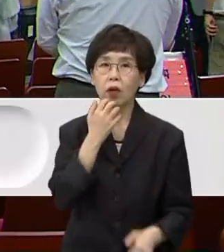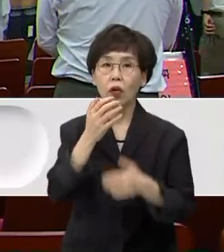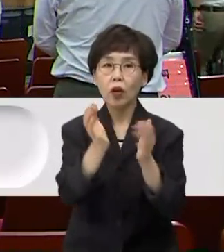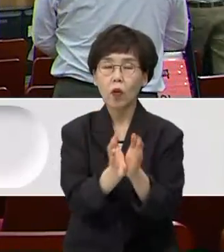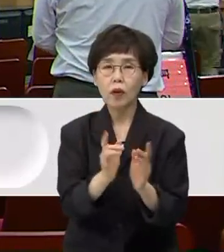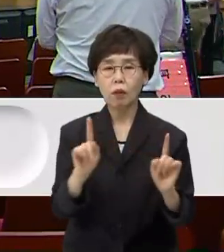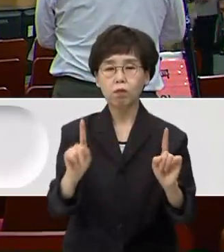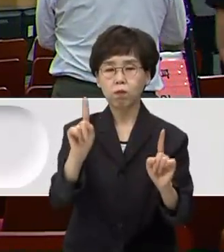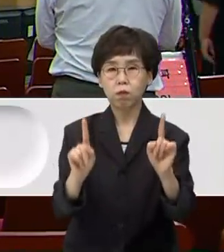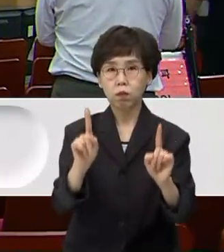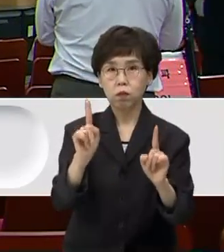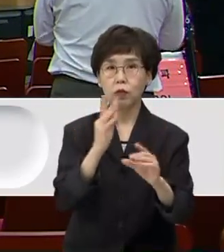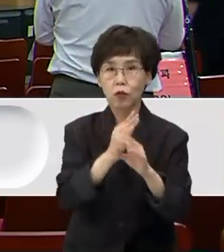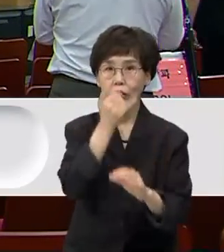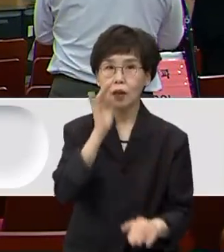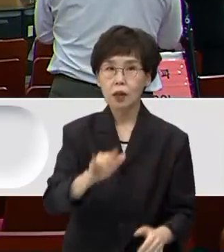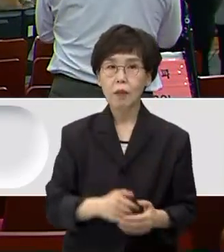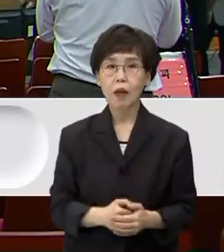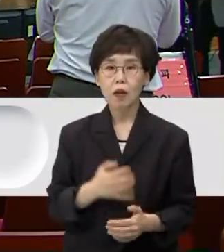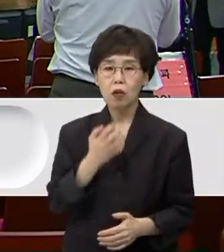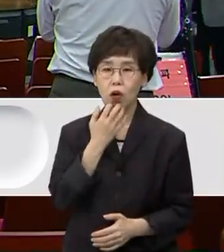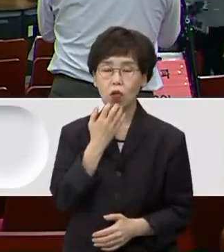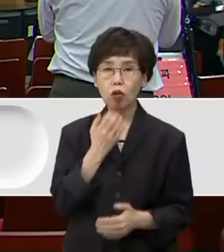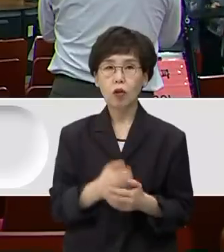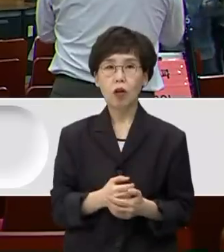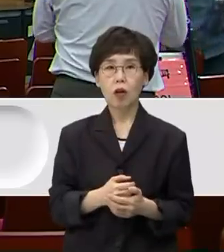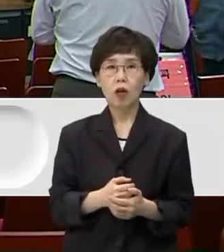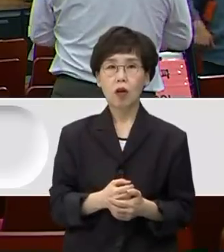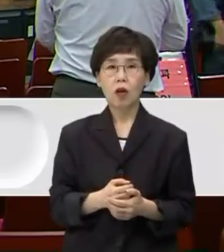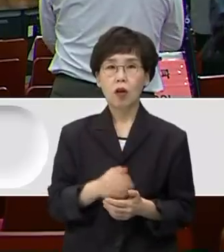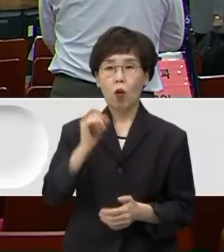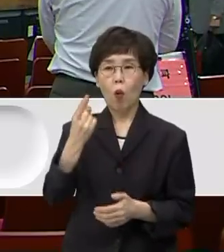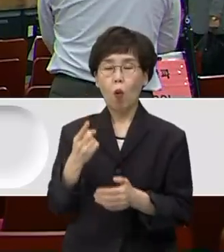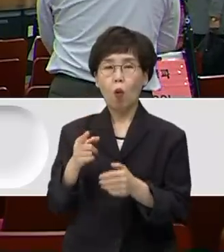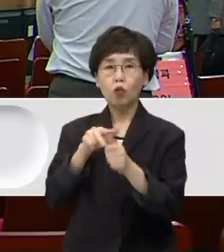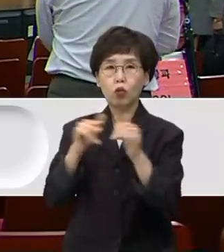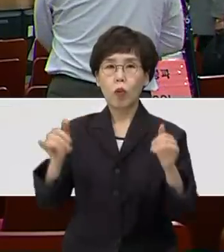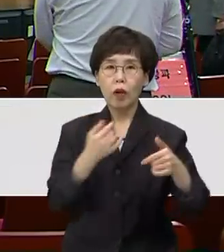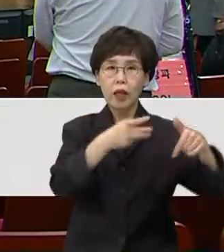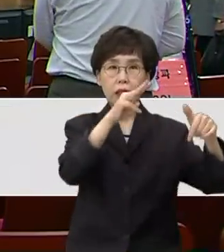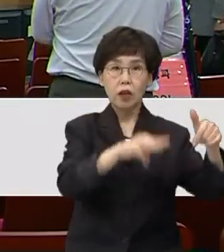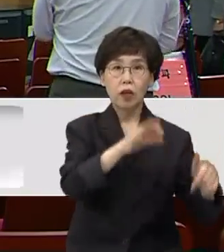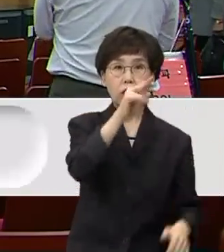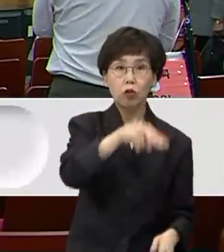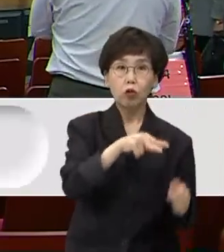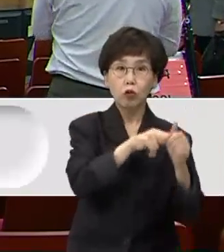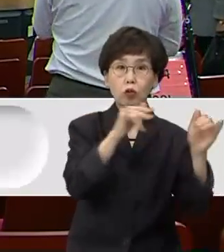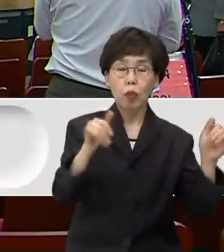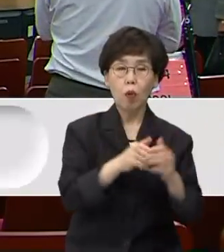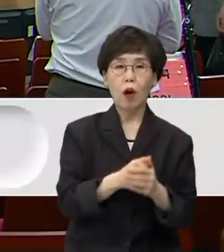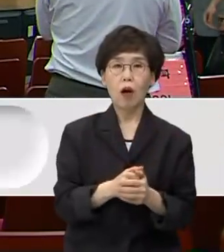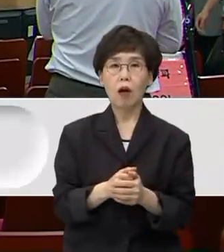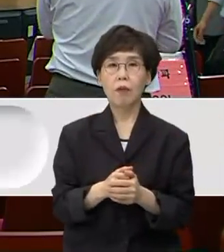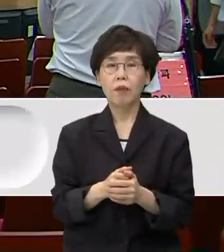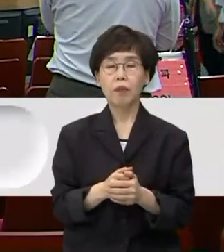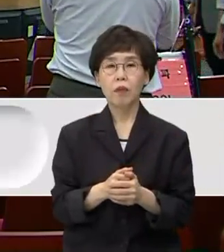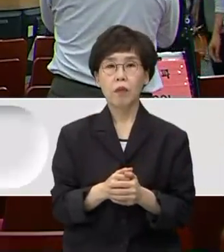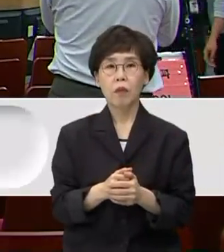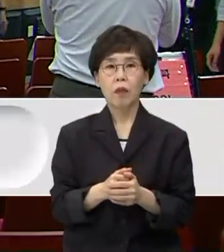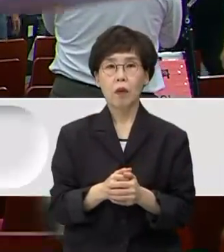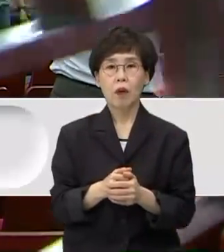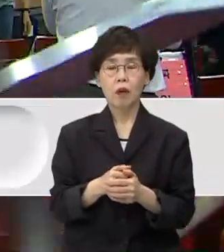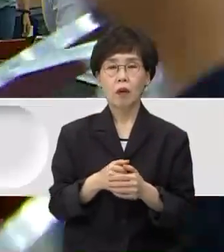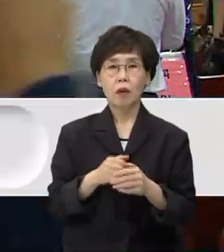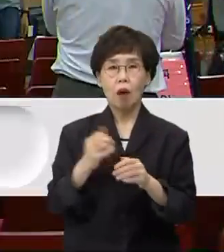경기도에서는 오차범위 내 접전이지만 서울 오세훈 후보는 물론 인천에서도 유정복 후보가 상대 박남춘 후보를 오차범위